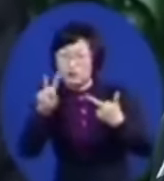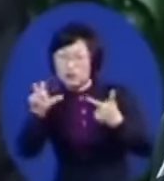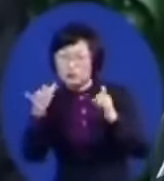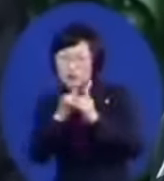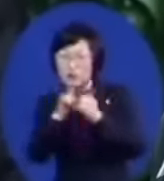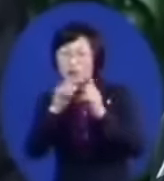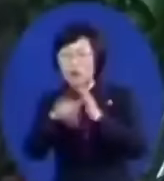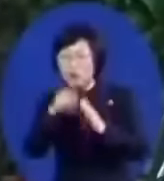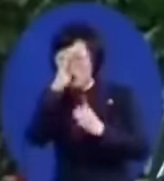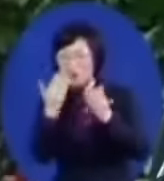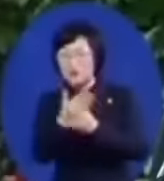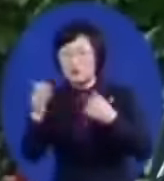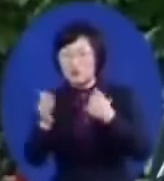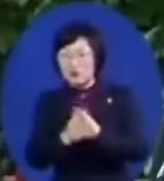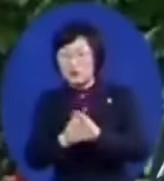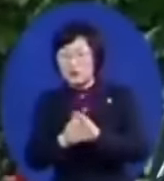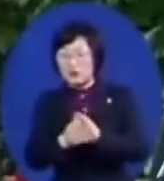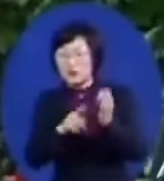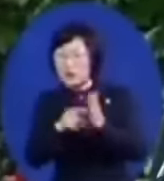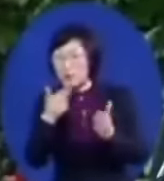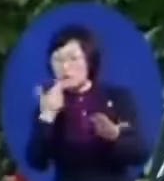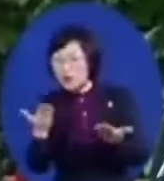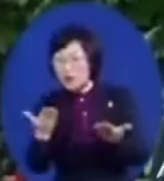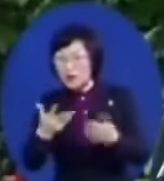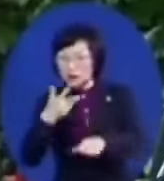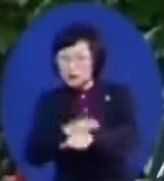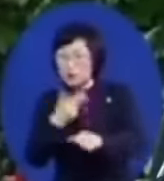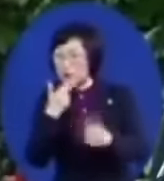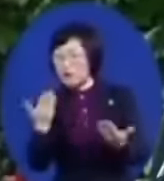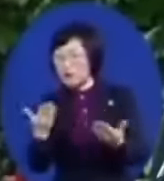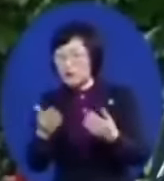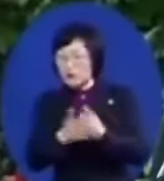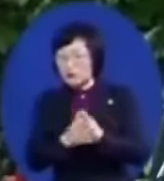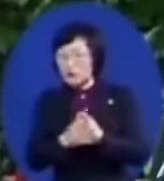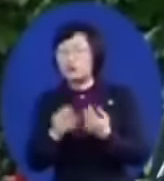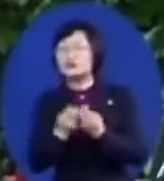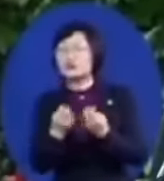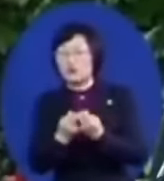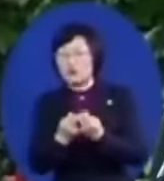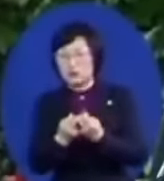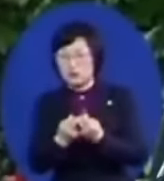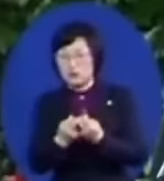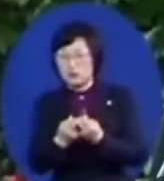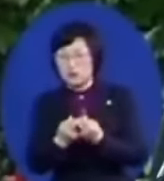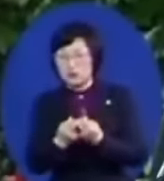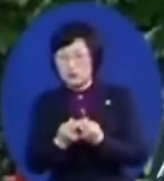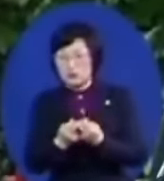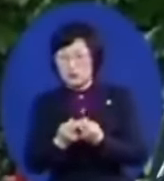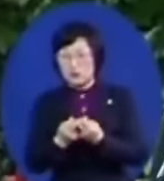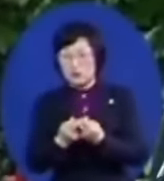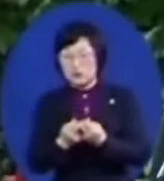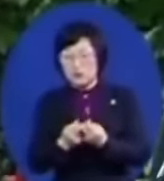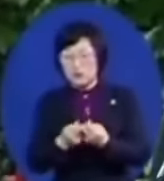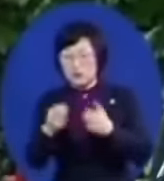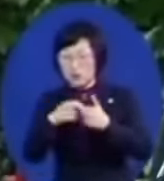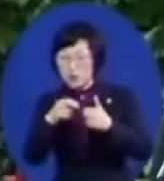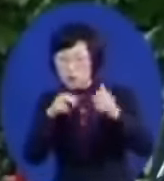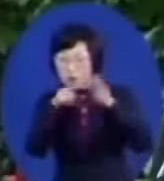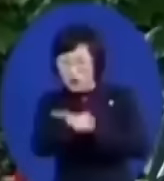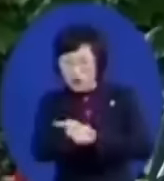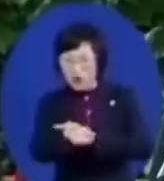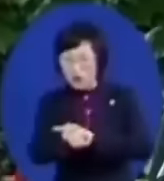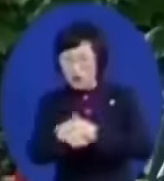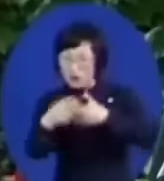병원에 가서 주사 맞고 좋은 약 먹고 입원할 수 있습니까? 어려운 곳에 가는 곳마다 의사들은 고개를